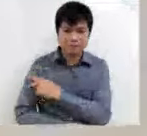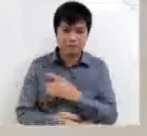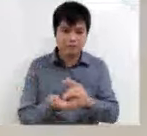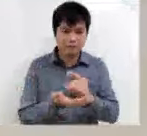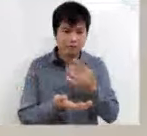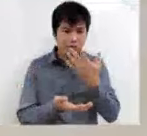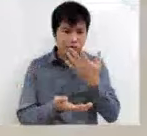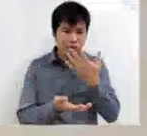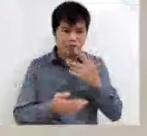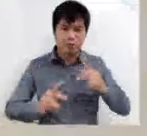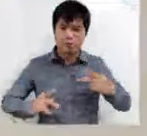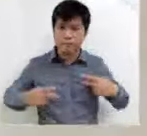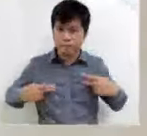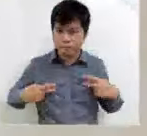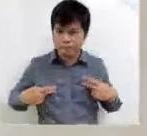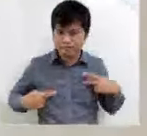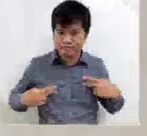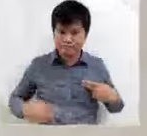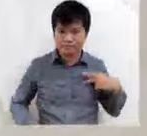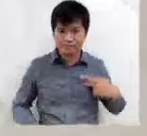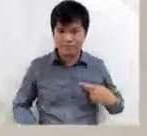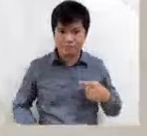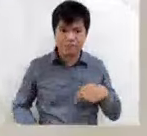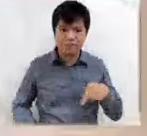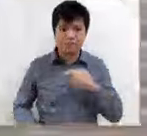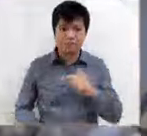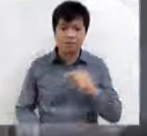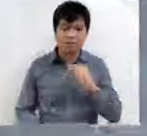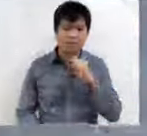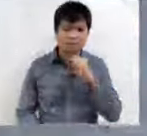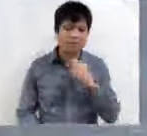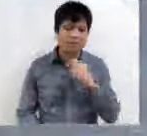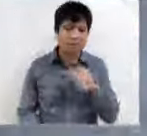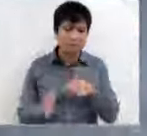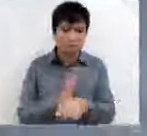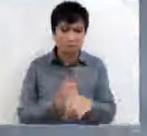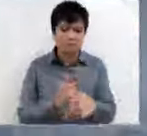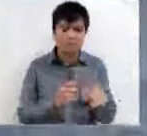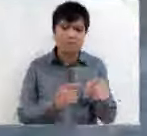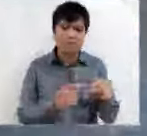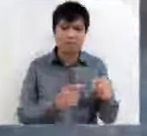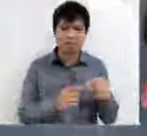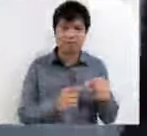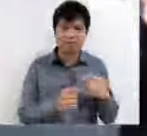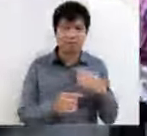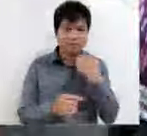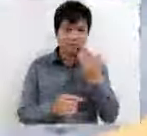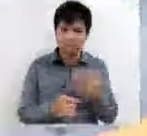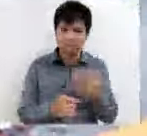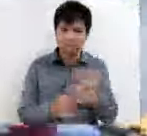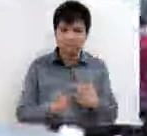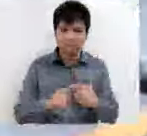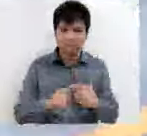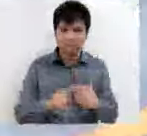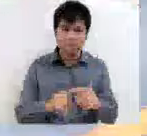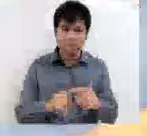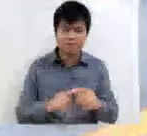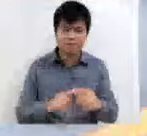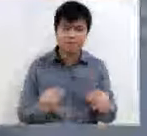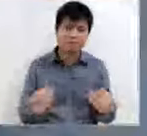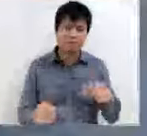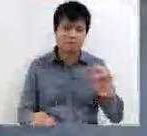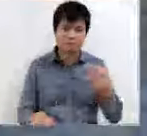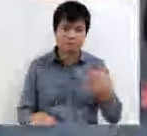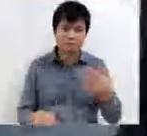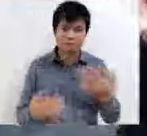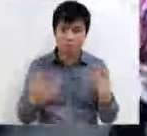doesn't kill as much as other pneumonias like COVID. Sa ngayon, tiniyak ng DOH na walang outbreak ng